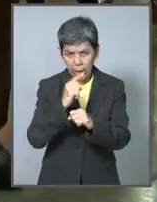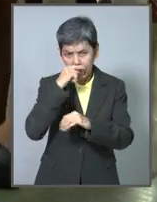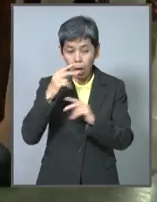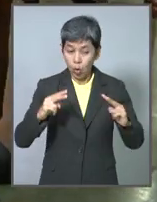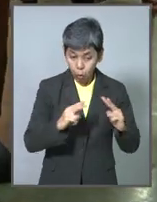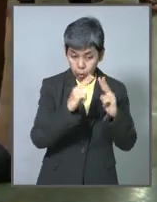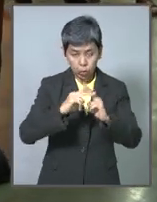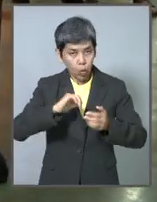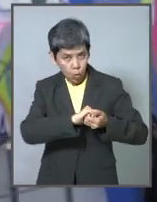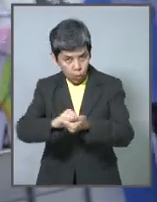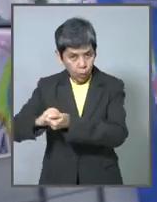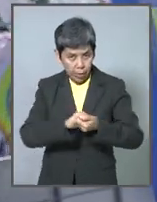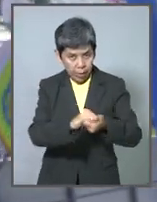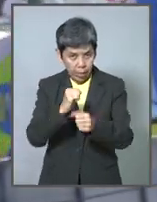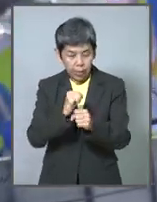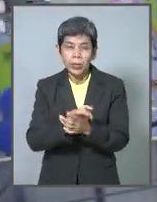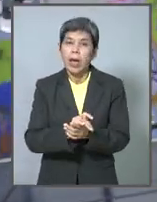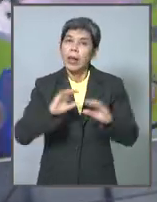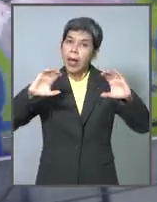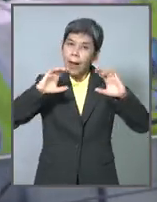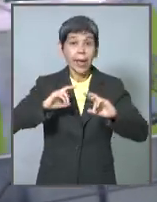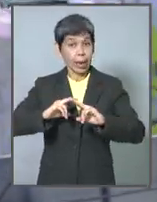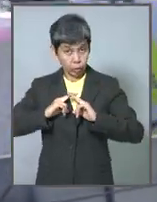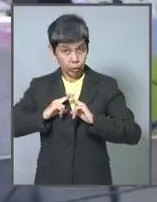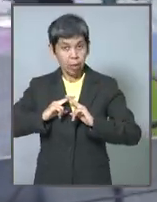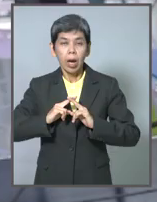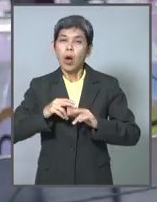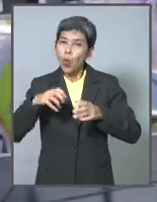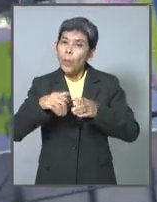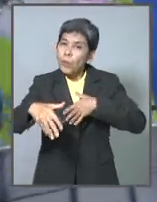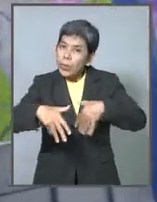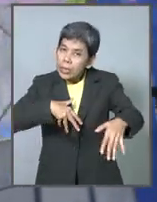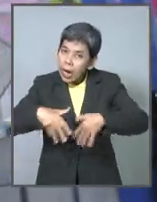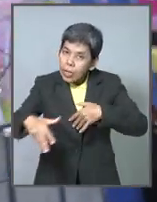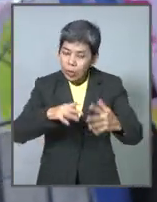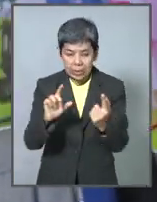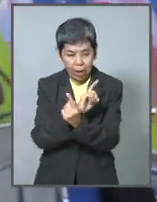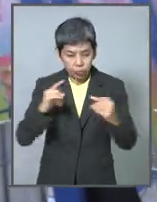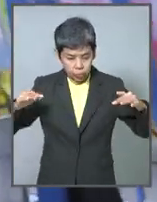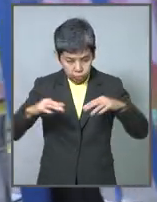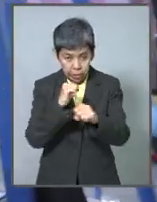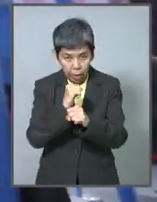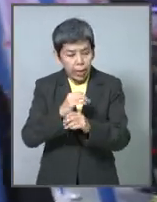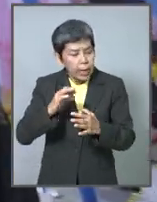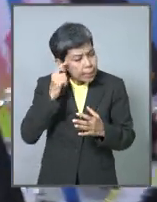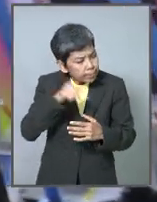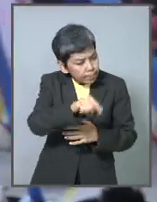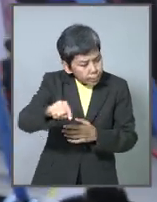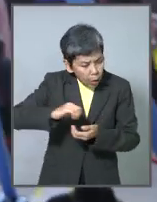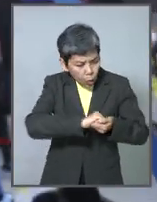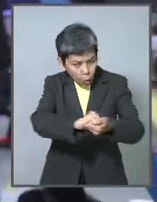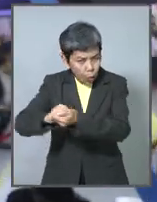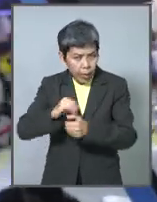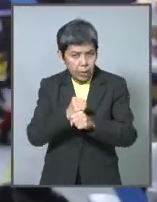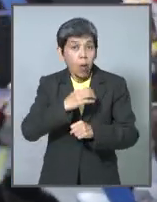งจะต้องจับมือร่วมมือกันทั้งภาครัฐภาคเอกชนภาคประชาชนและก็ภาคประชาสังคมที่จะบูรณาการที่จะให้งาน